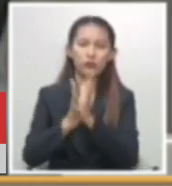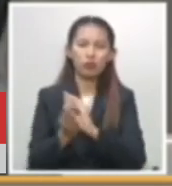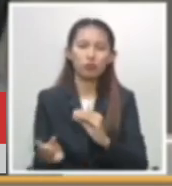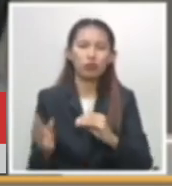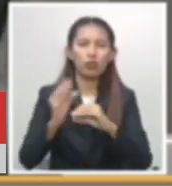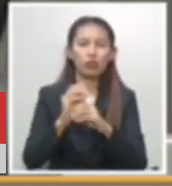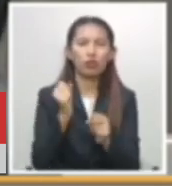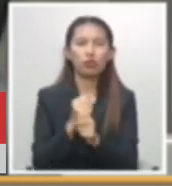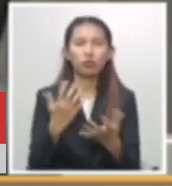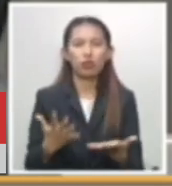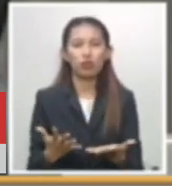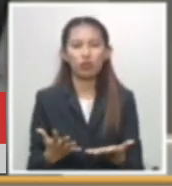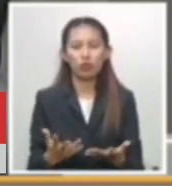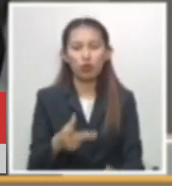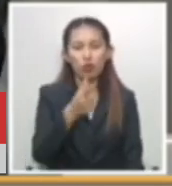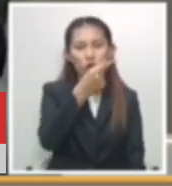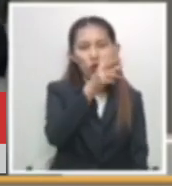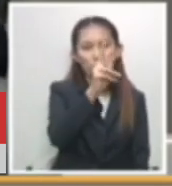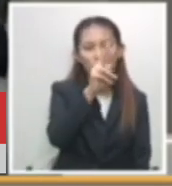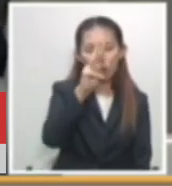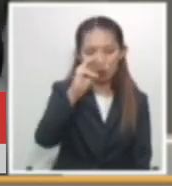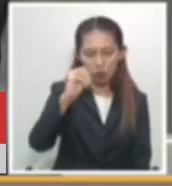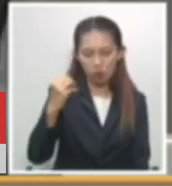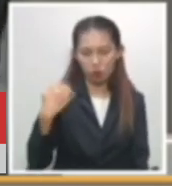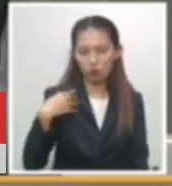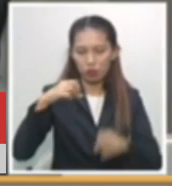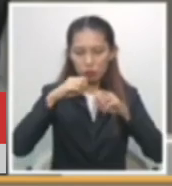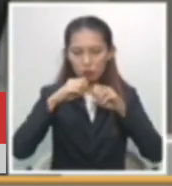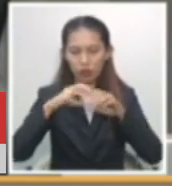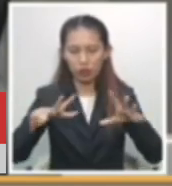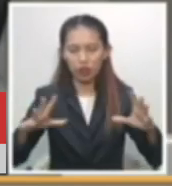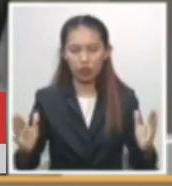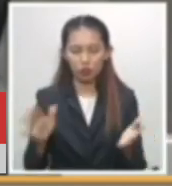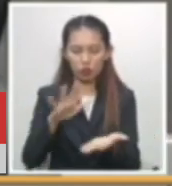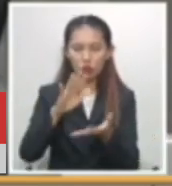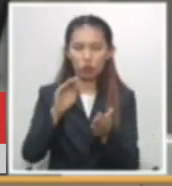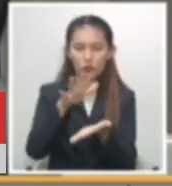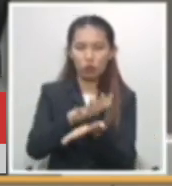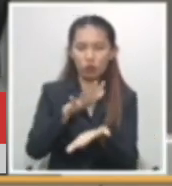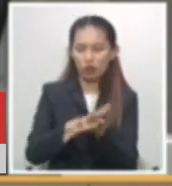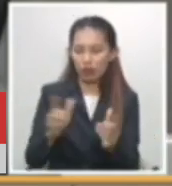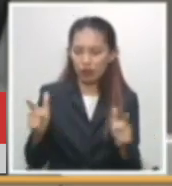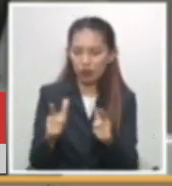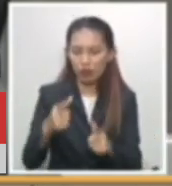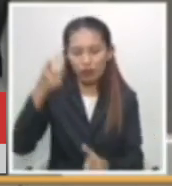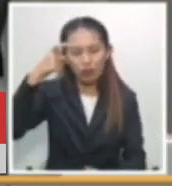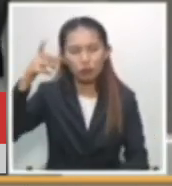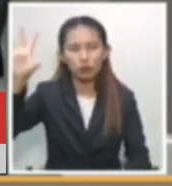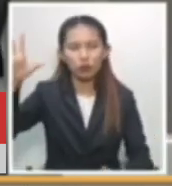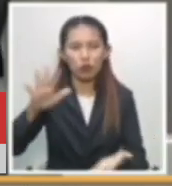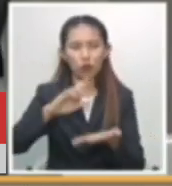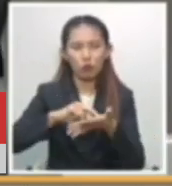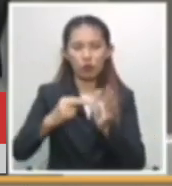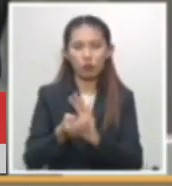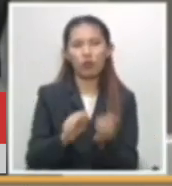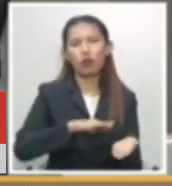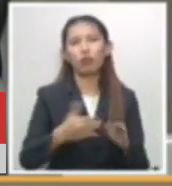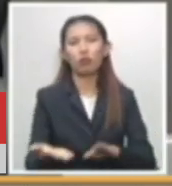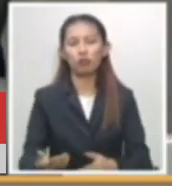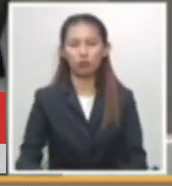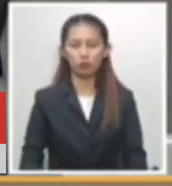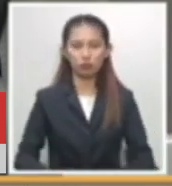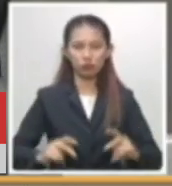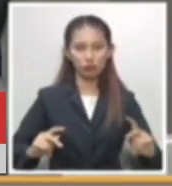แล้วเมื่อวันที่7ตุลาที่ผ่านมามติครม.ท่านประธานครับงบกระทรวงศึกษาธิการเ